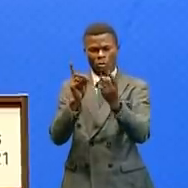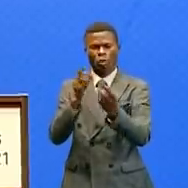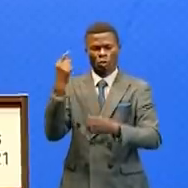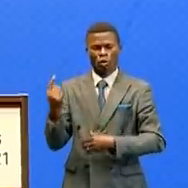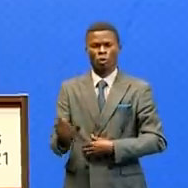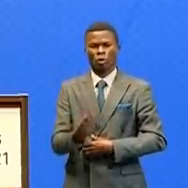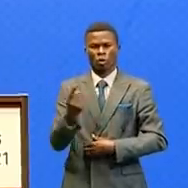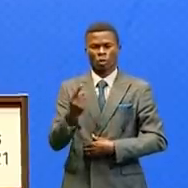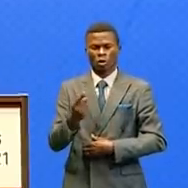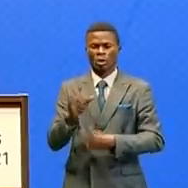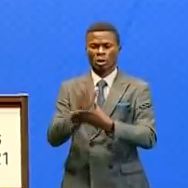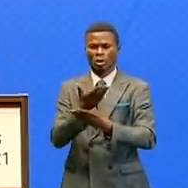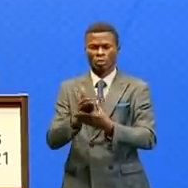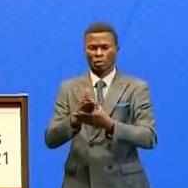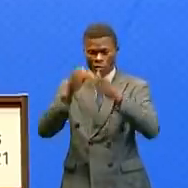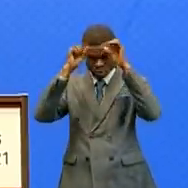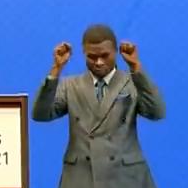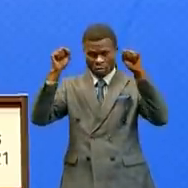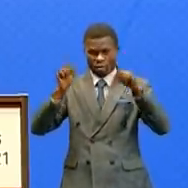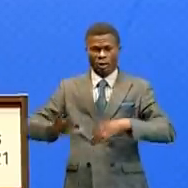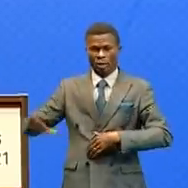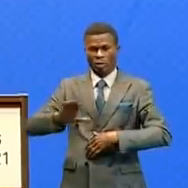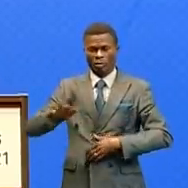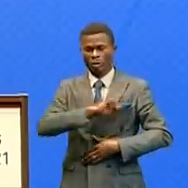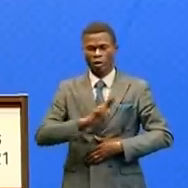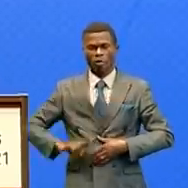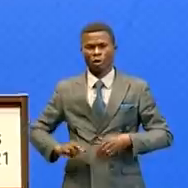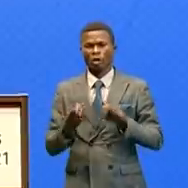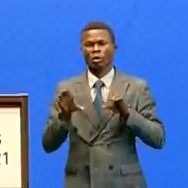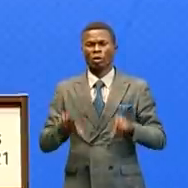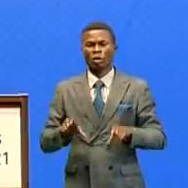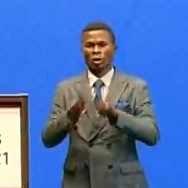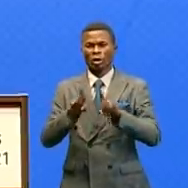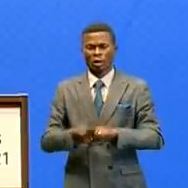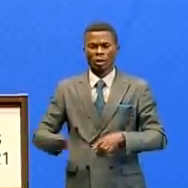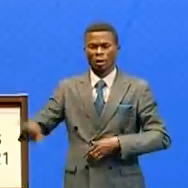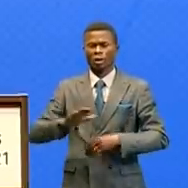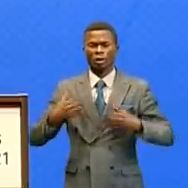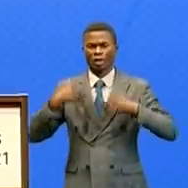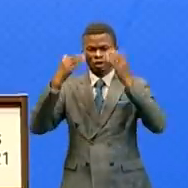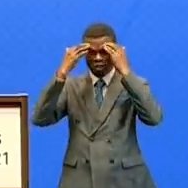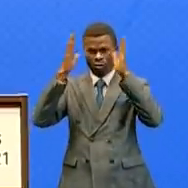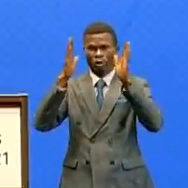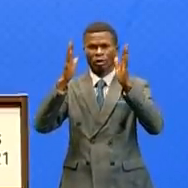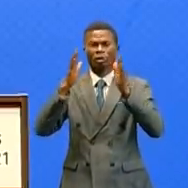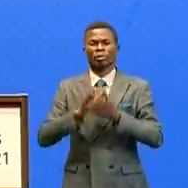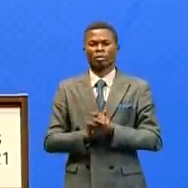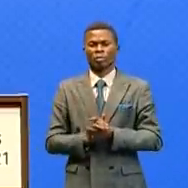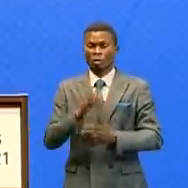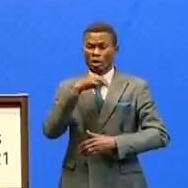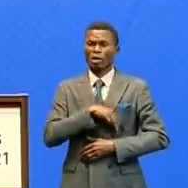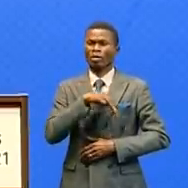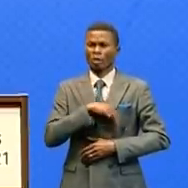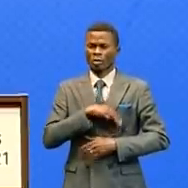réguliers existants entre les chefs d'État de la République démocratique du Congo et de la République d'Égypte. La mission